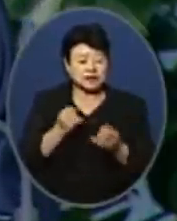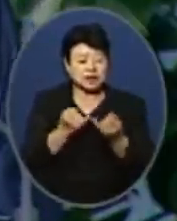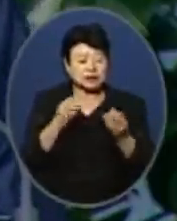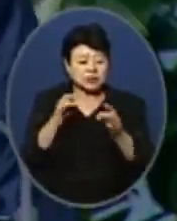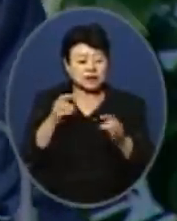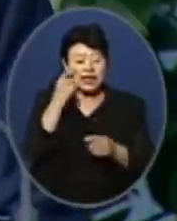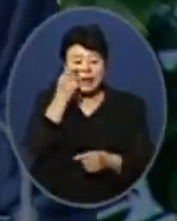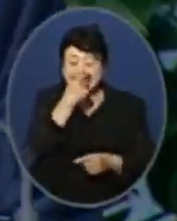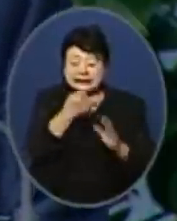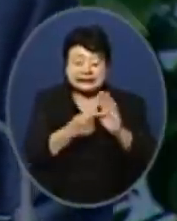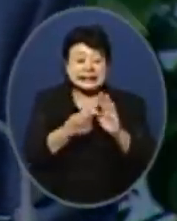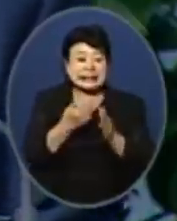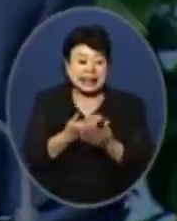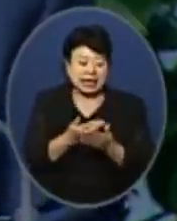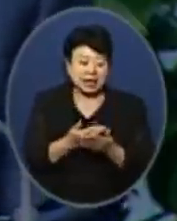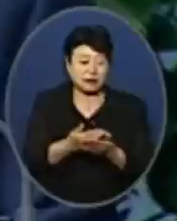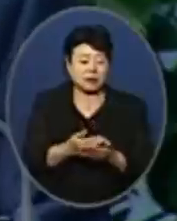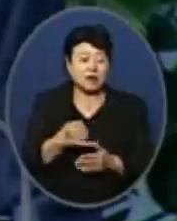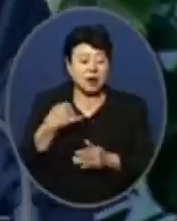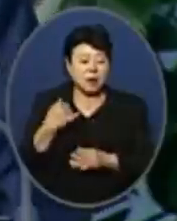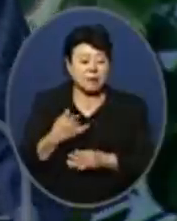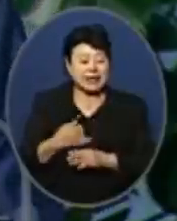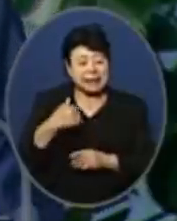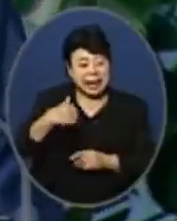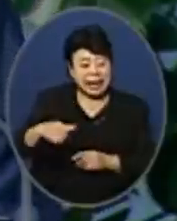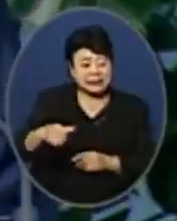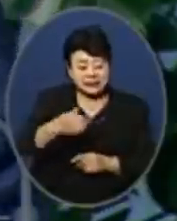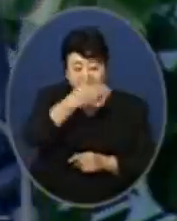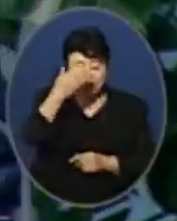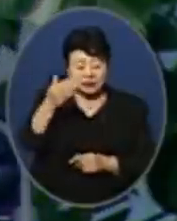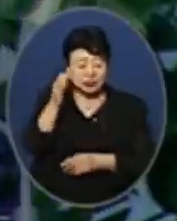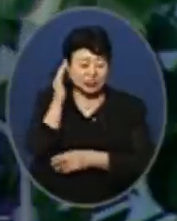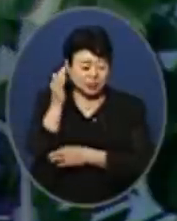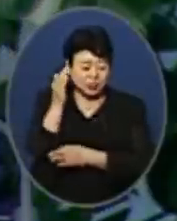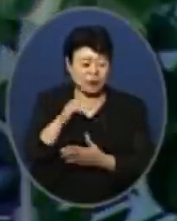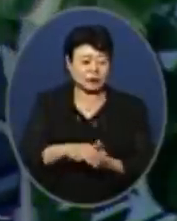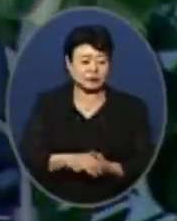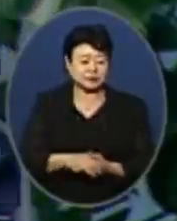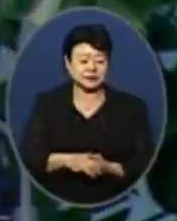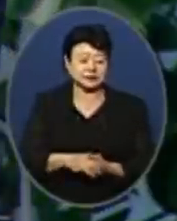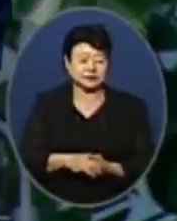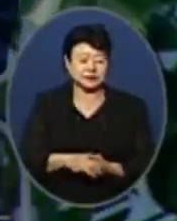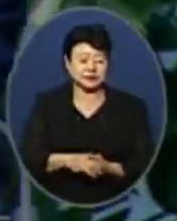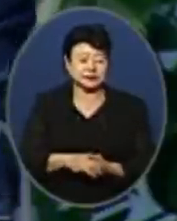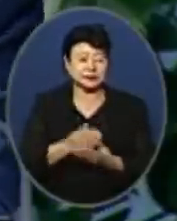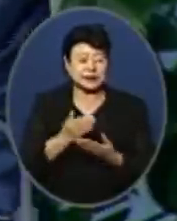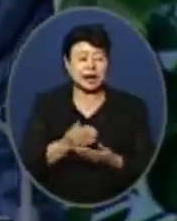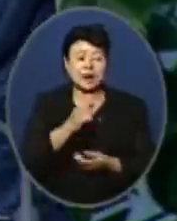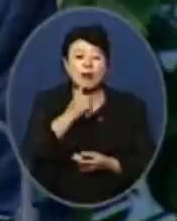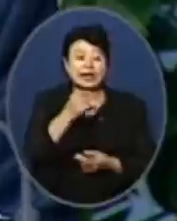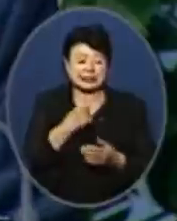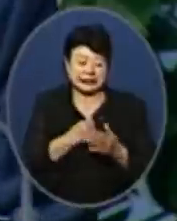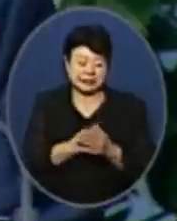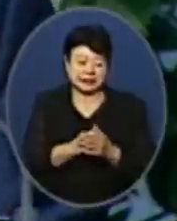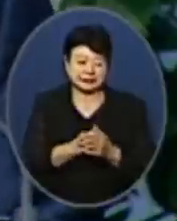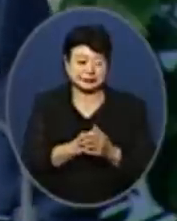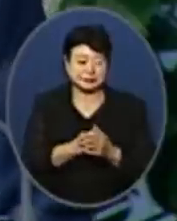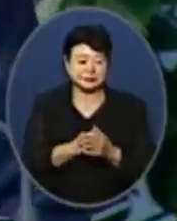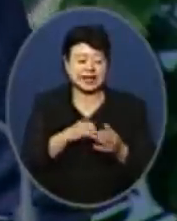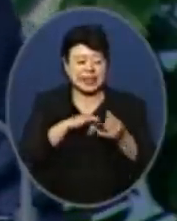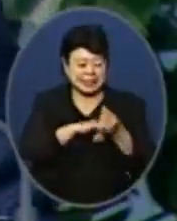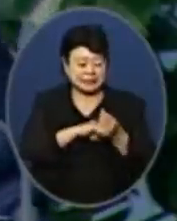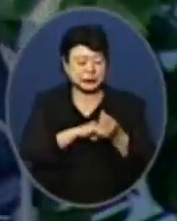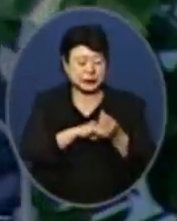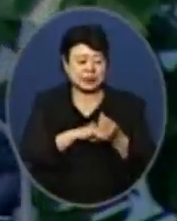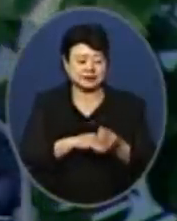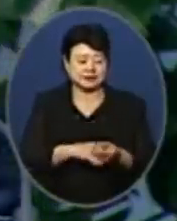와서 간증을 해주고 막내 요한 목사는 청년들에게 와서 집회를 해줬으면 좋겠다. 그래 약속을